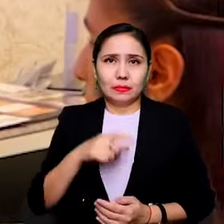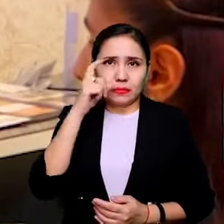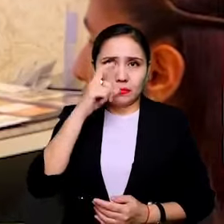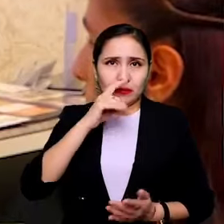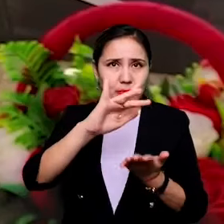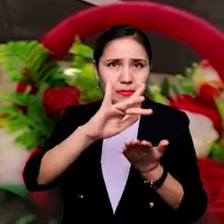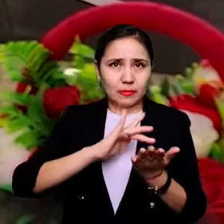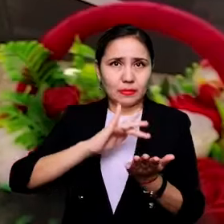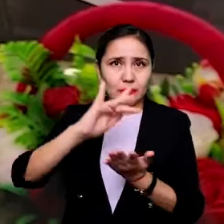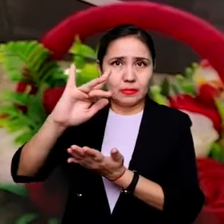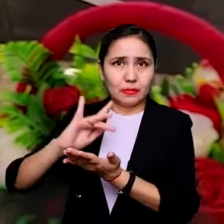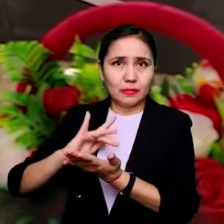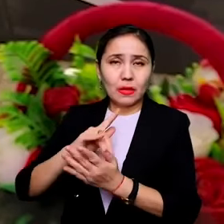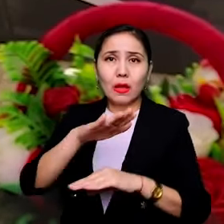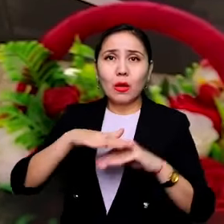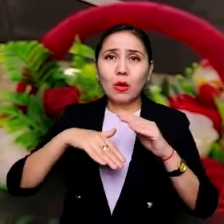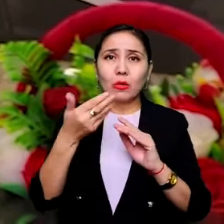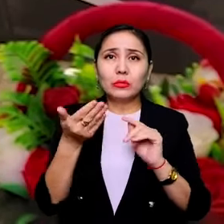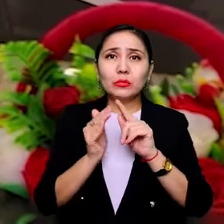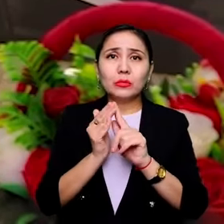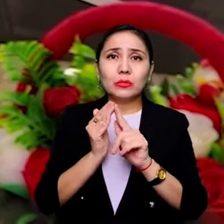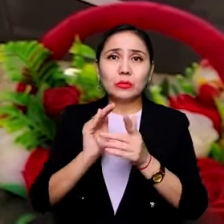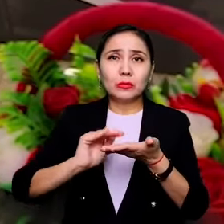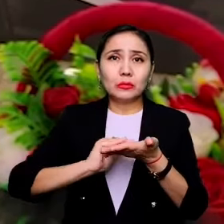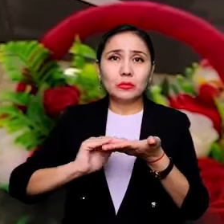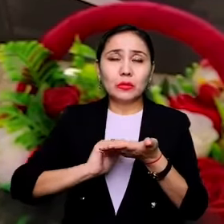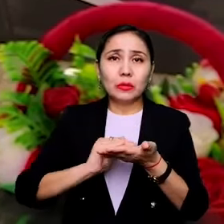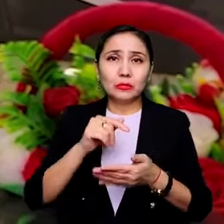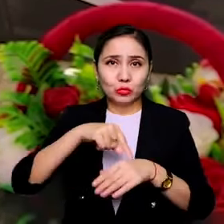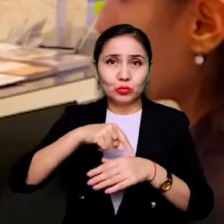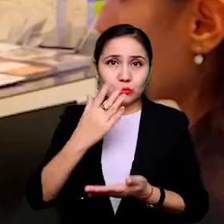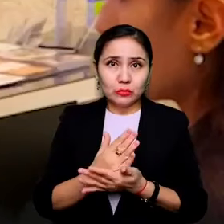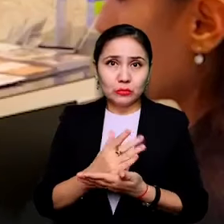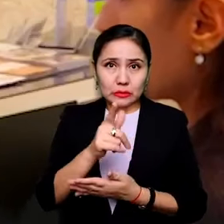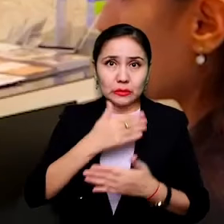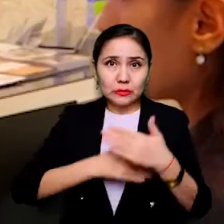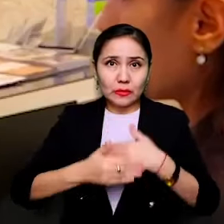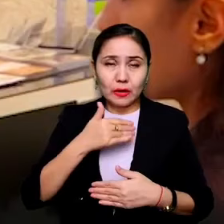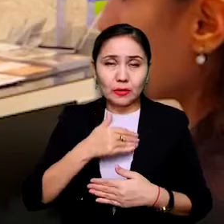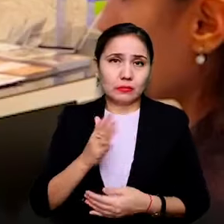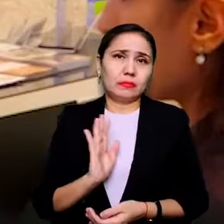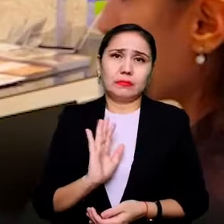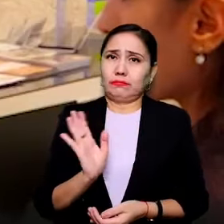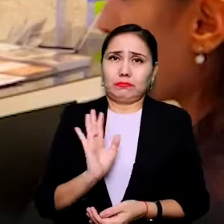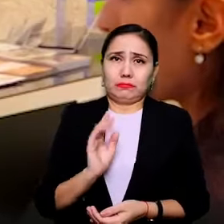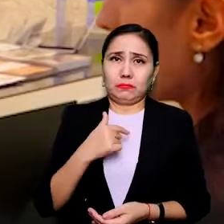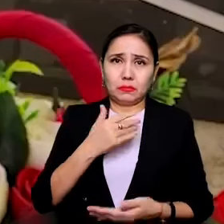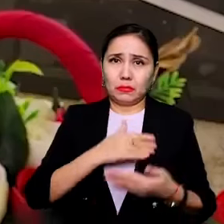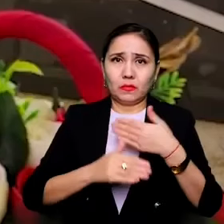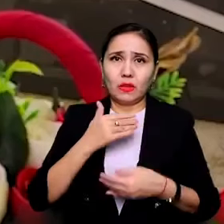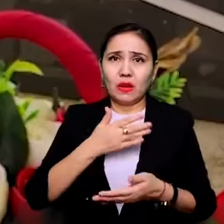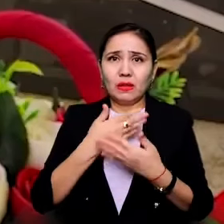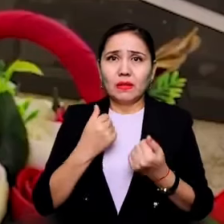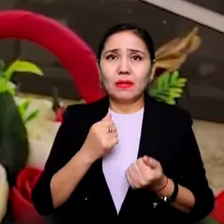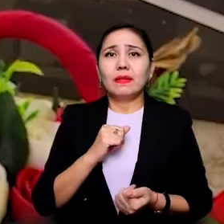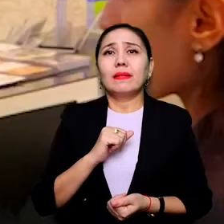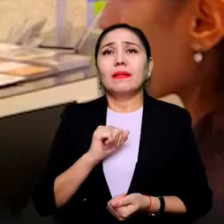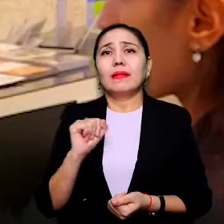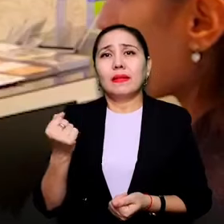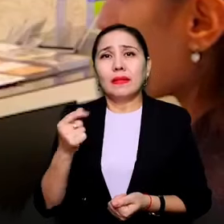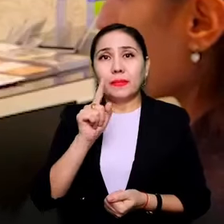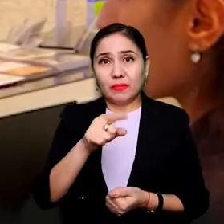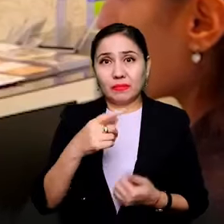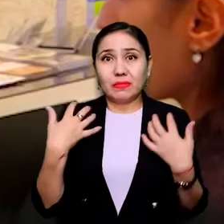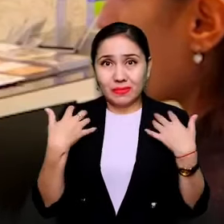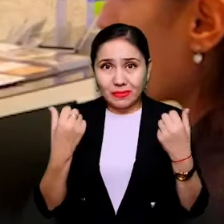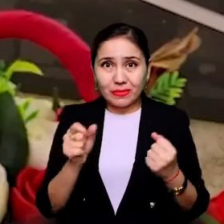bu. Barmog'ingiz sezadimi? Nogironligingiz bormi? Yo'q, qanaqa nogironlik? Ah, sog'lommisiz?